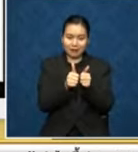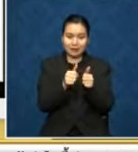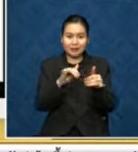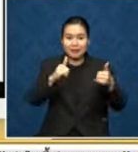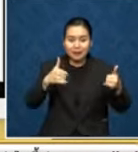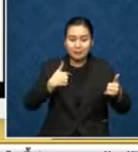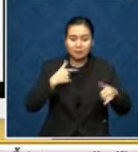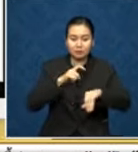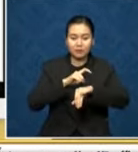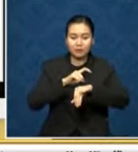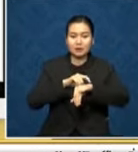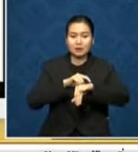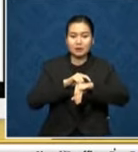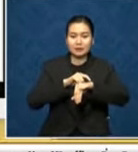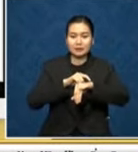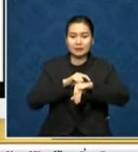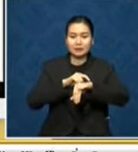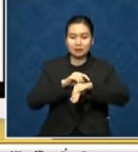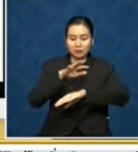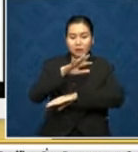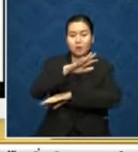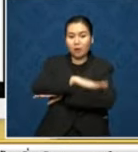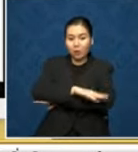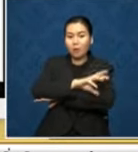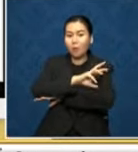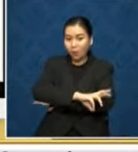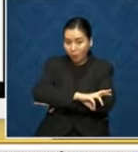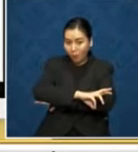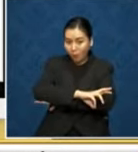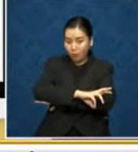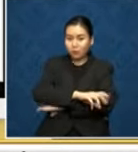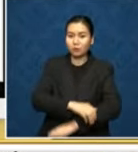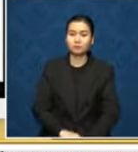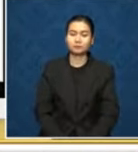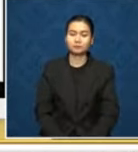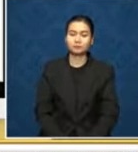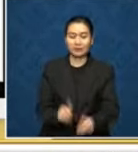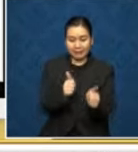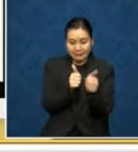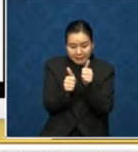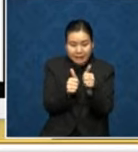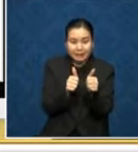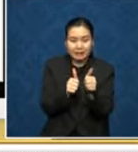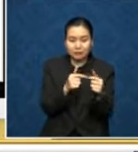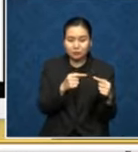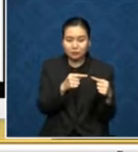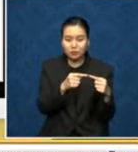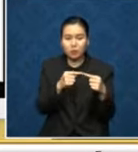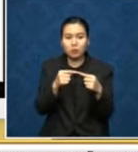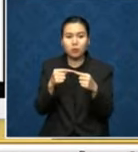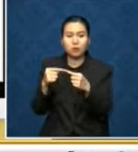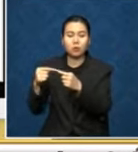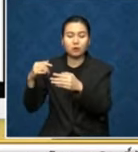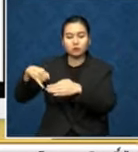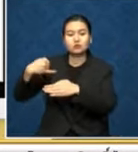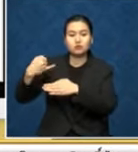แต่เวลา 18:00 น.เป็นต้นไปนะครับจะทำการแข่งขัน จนไปถึงหมดการแข่